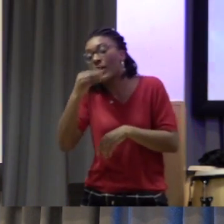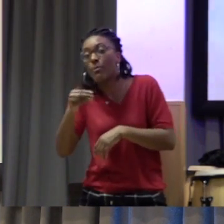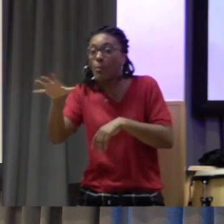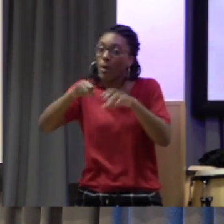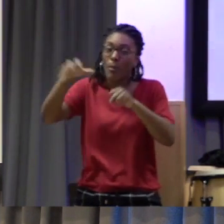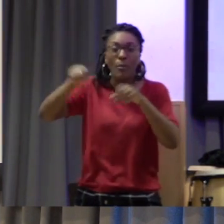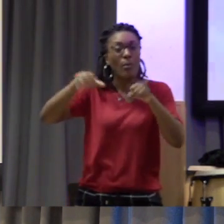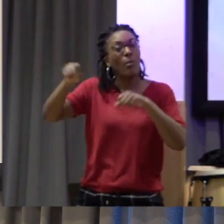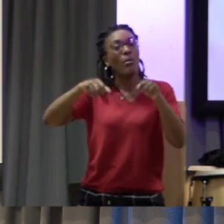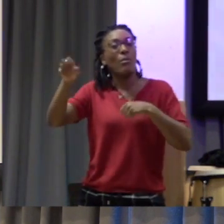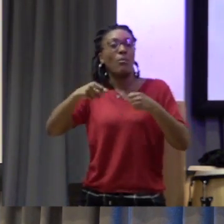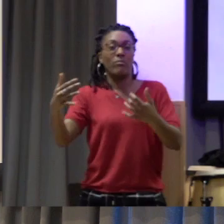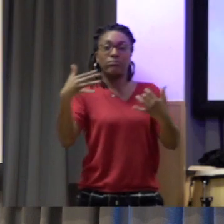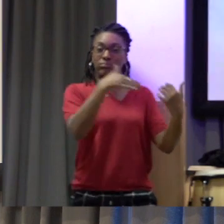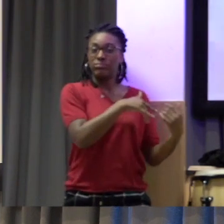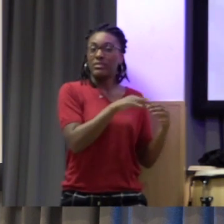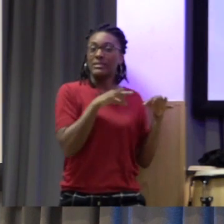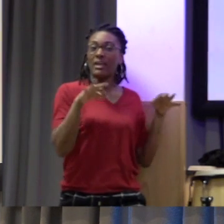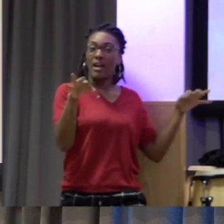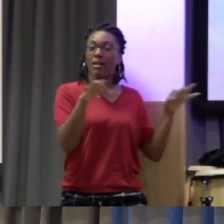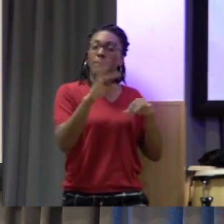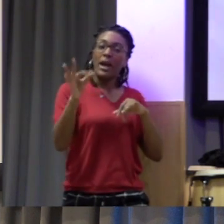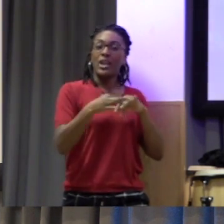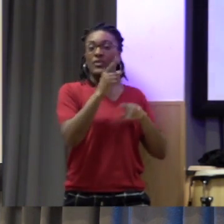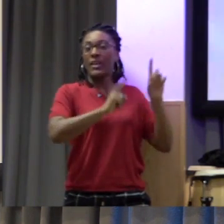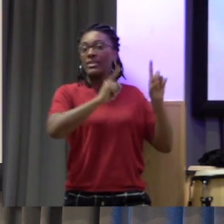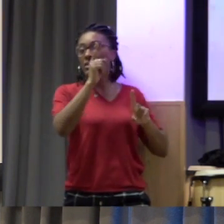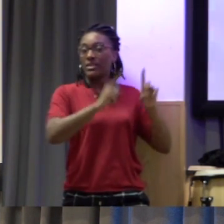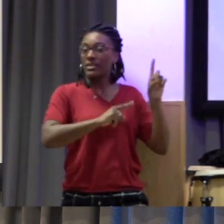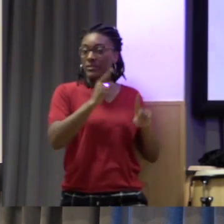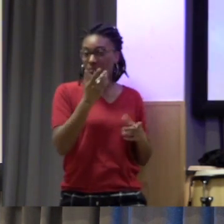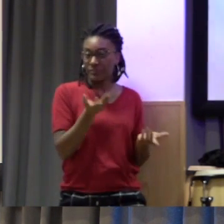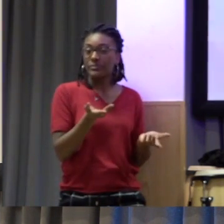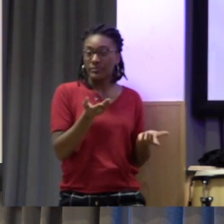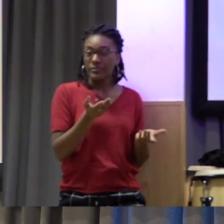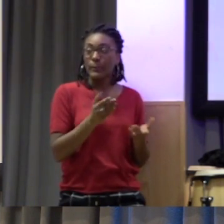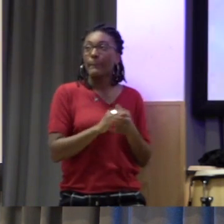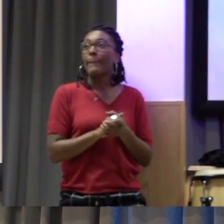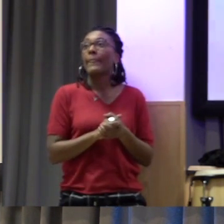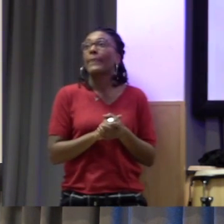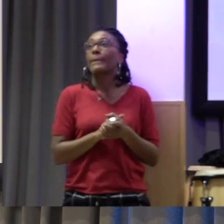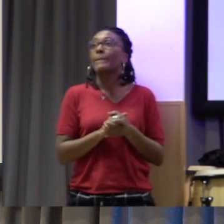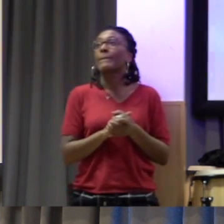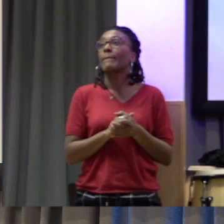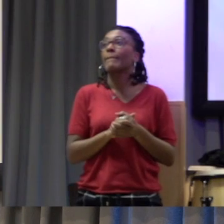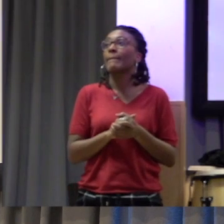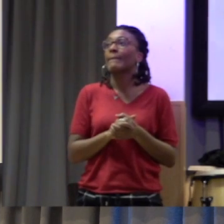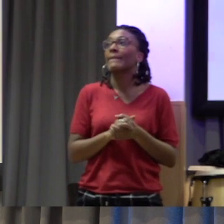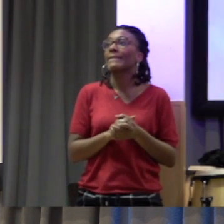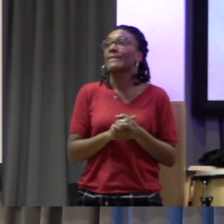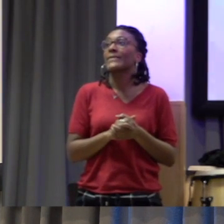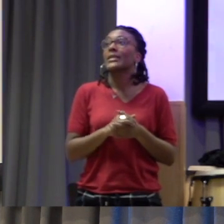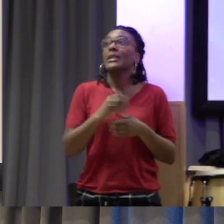accepté d'assister au banquet du roi. J'ai souligné les bons